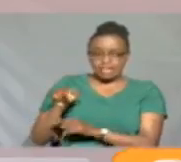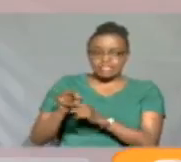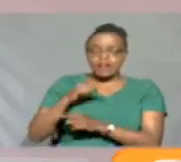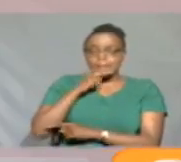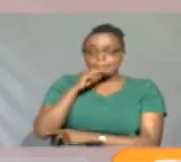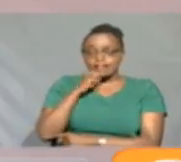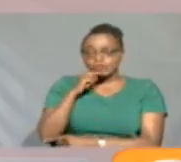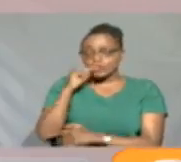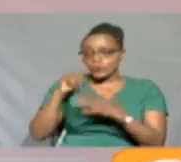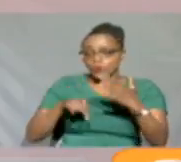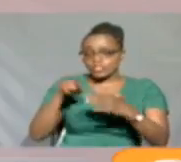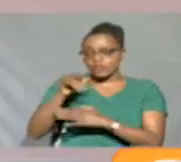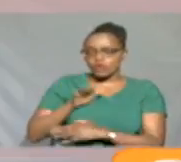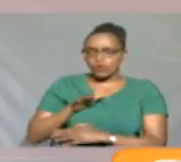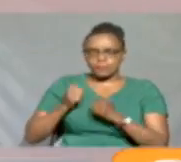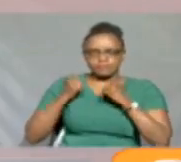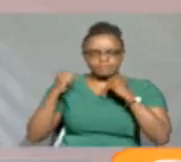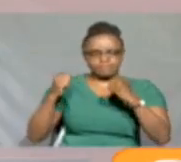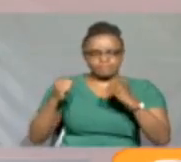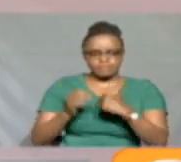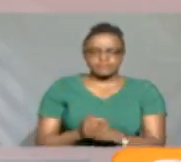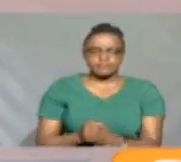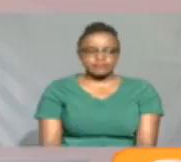kumtaja kuwa mwanamke mahiri.